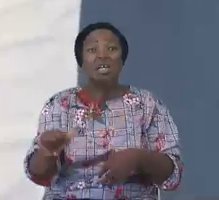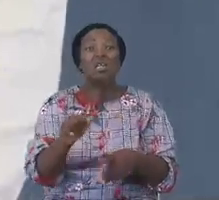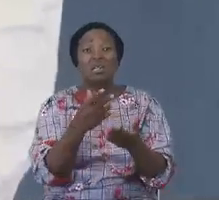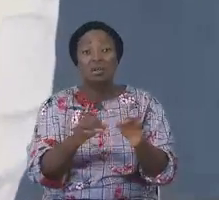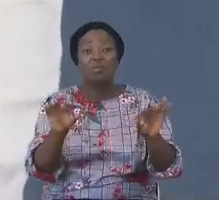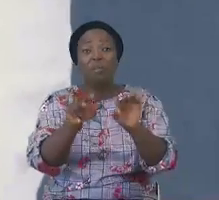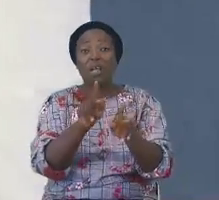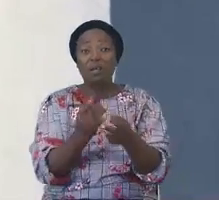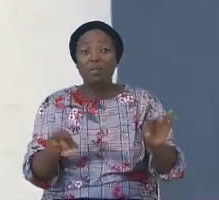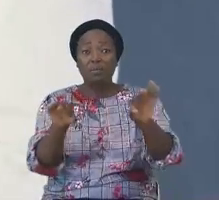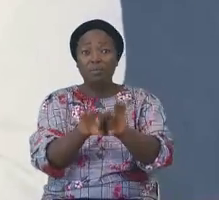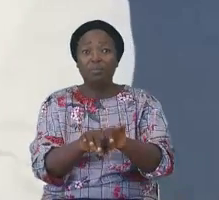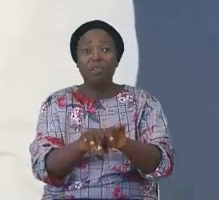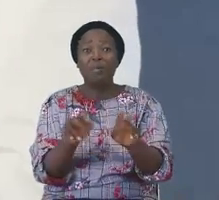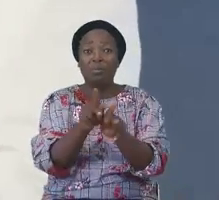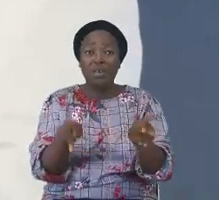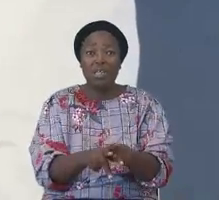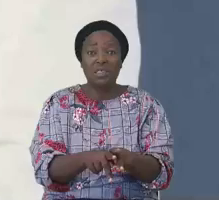croix et faisant